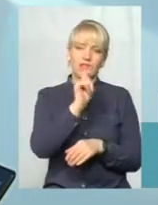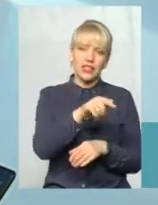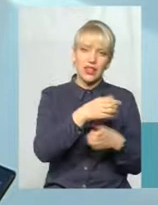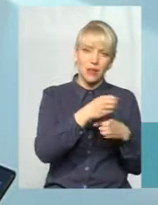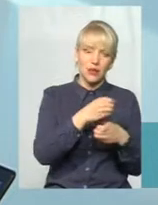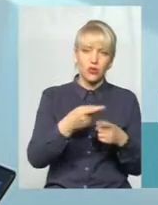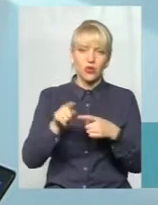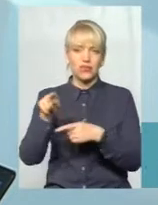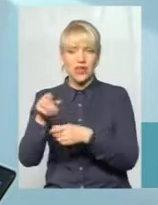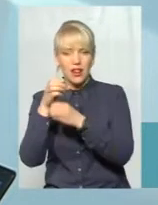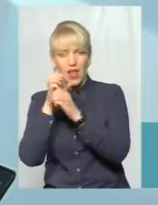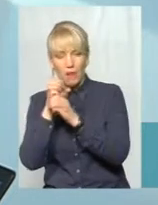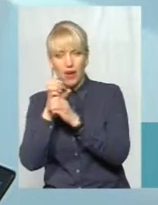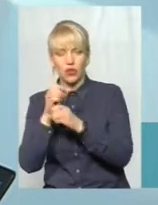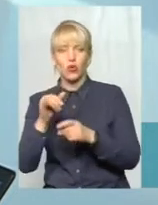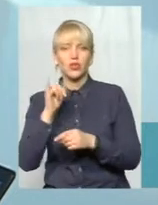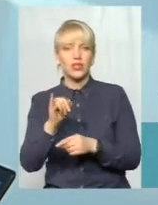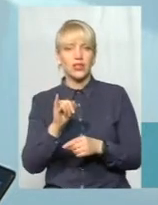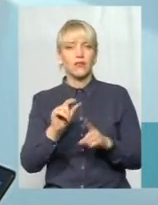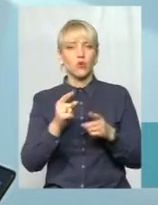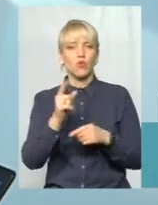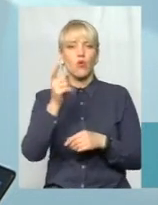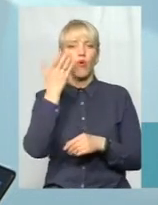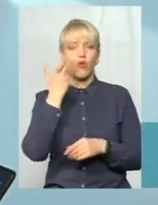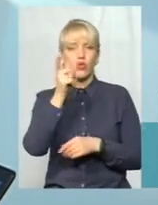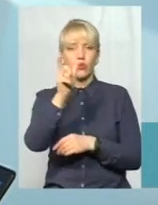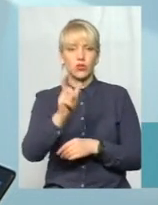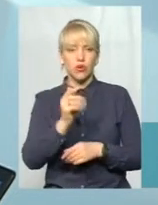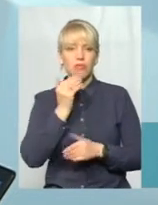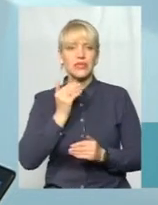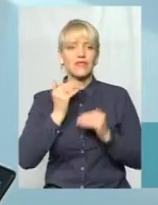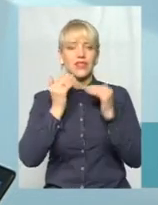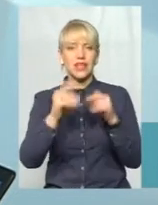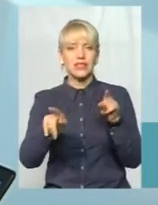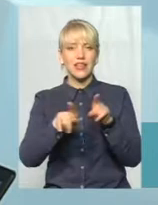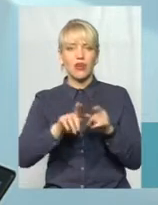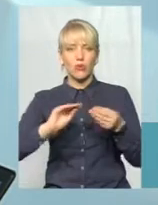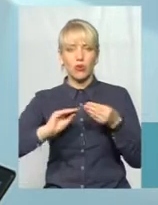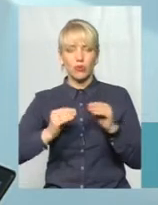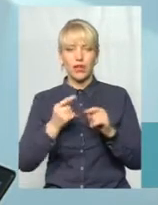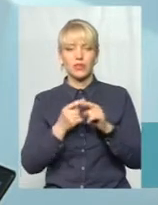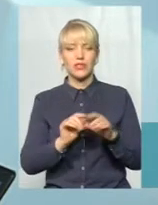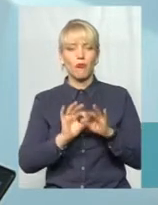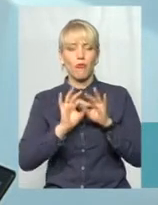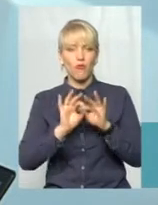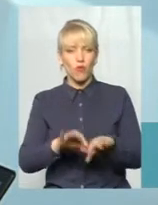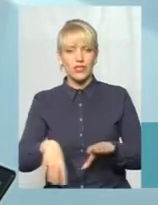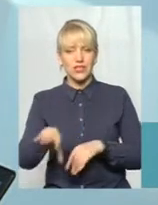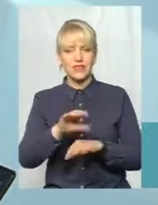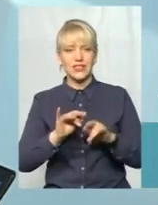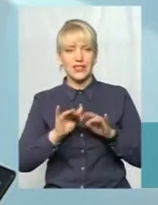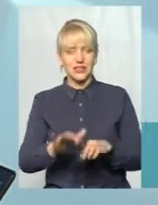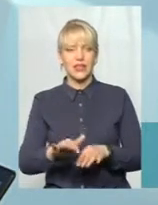лабораторії, в тій лабораторії. Тому, коли особа звертається з такою проблемою, це проводяться всі дії